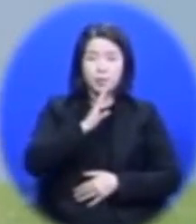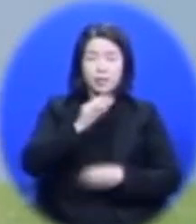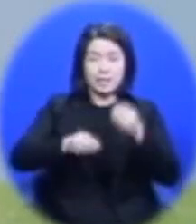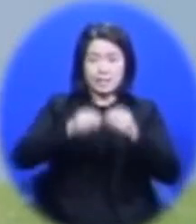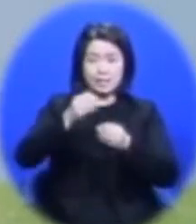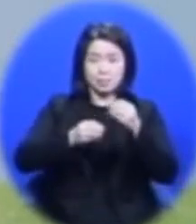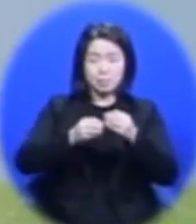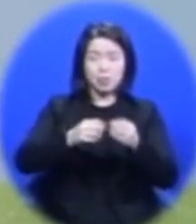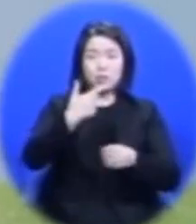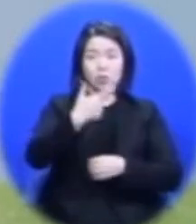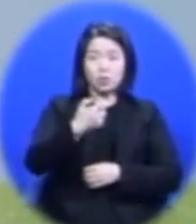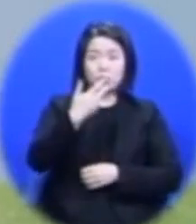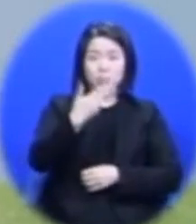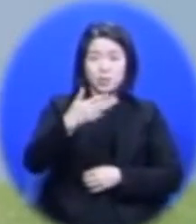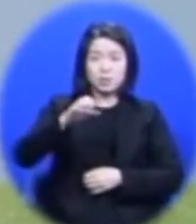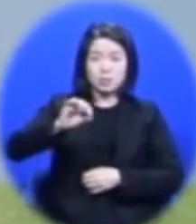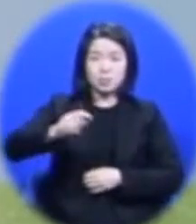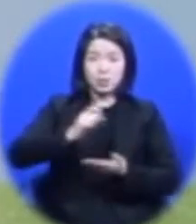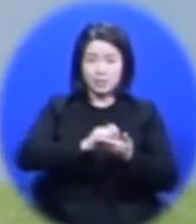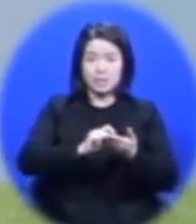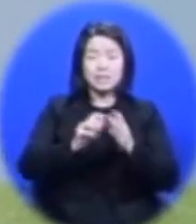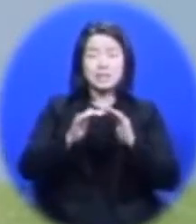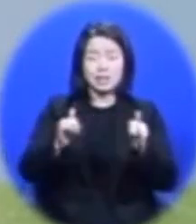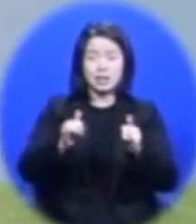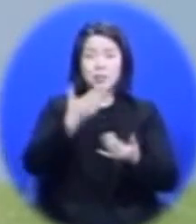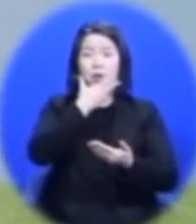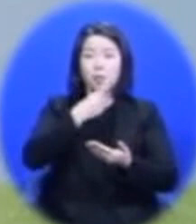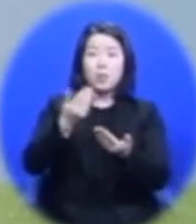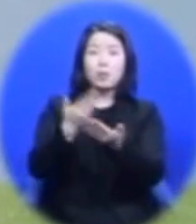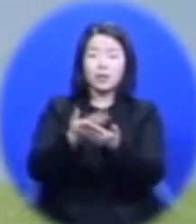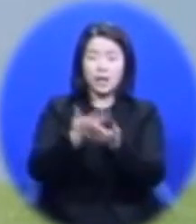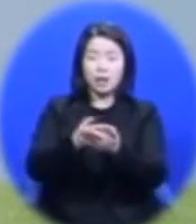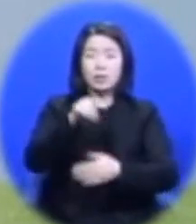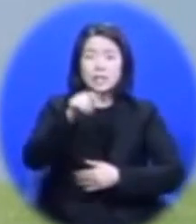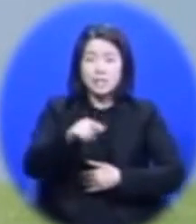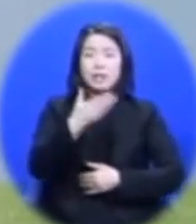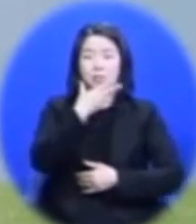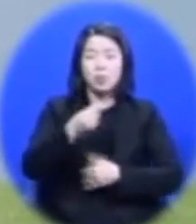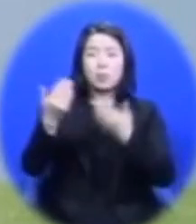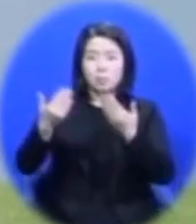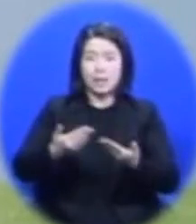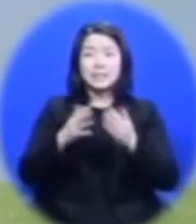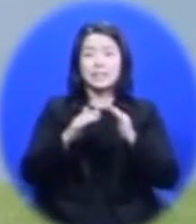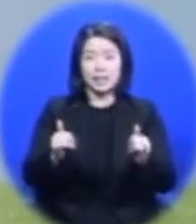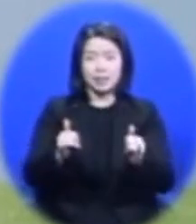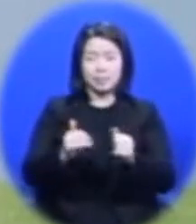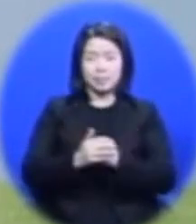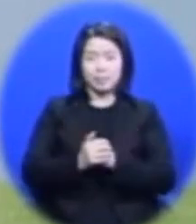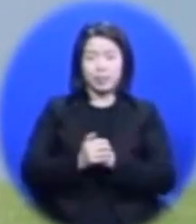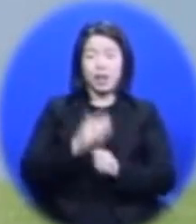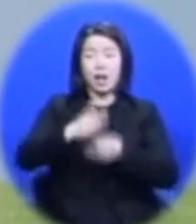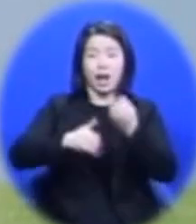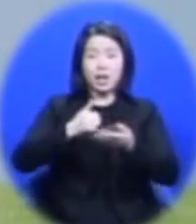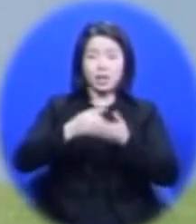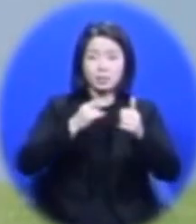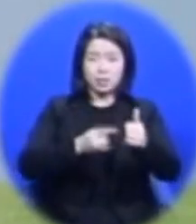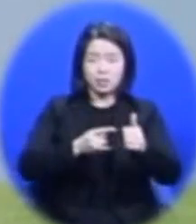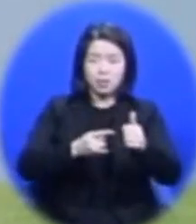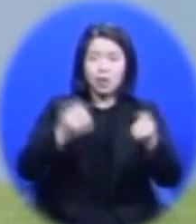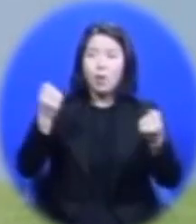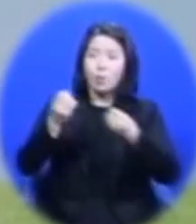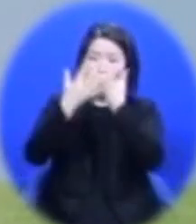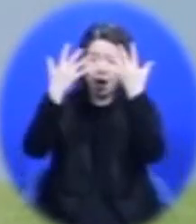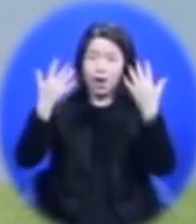시편 67편의 기자가 복을 달라고 했던 이 복을 받은 사람입니다. 하나님께서